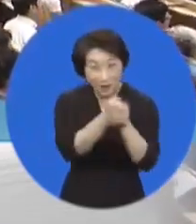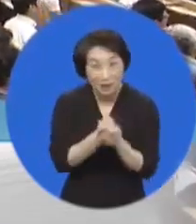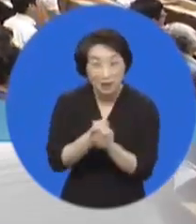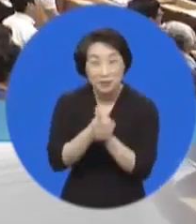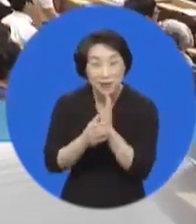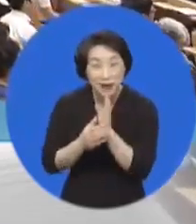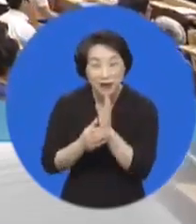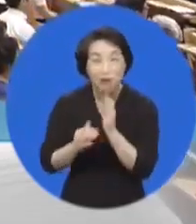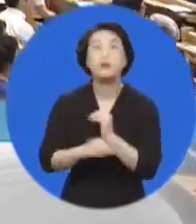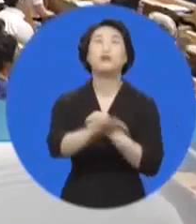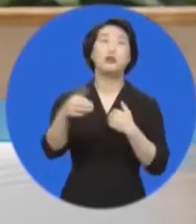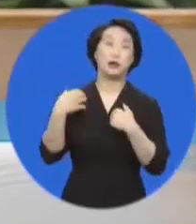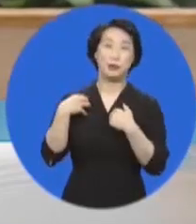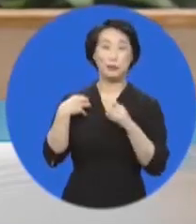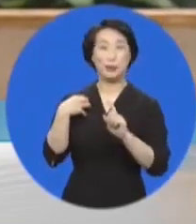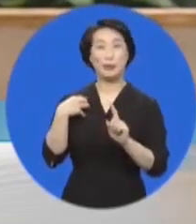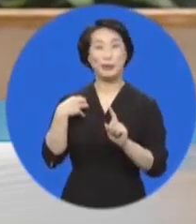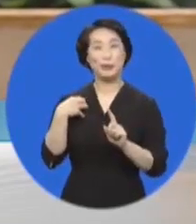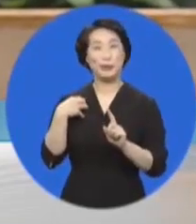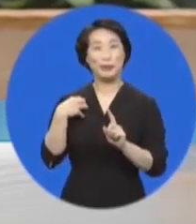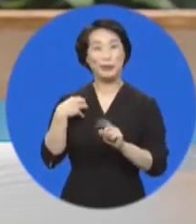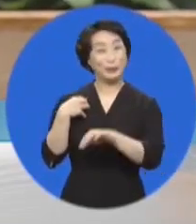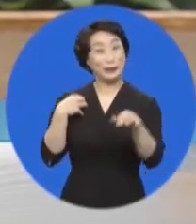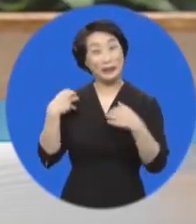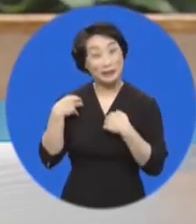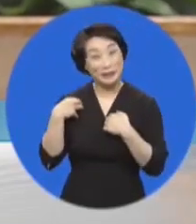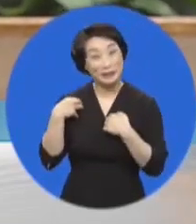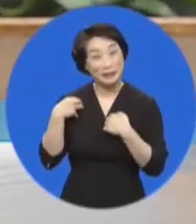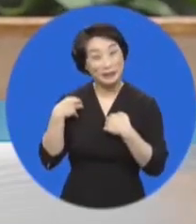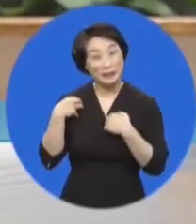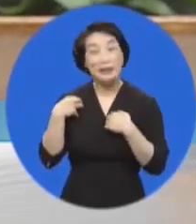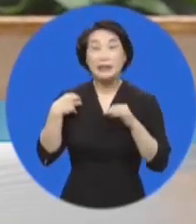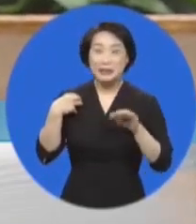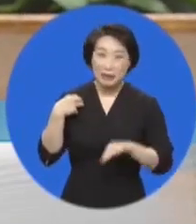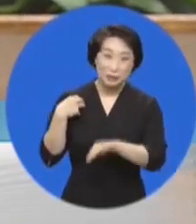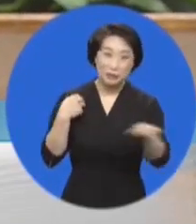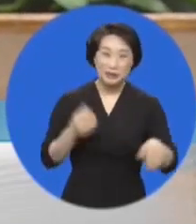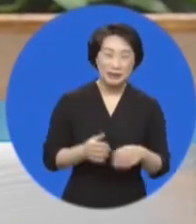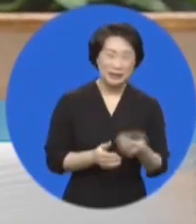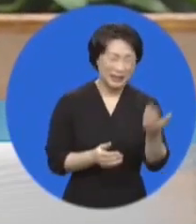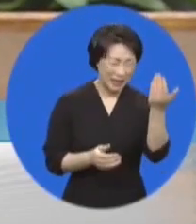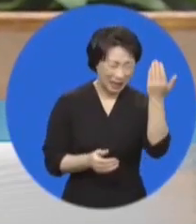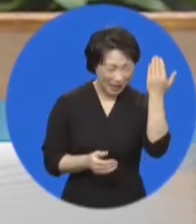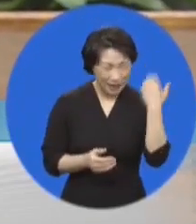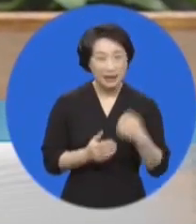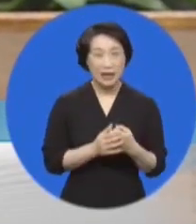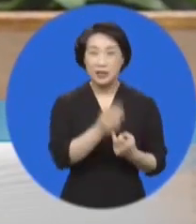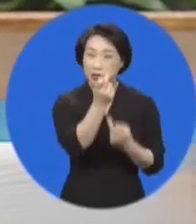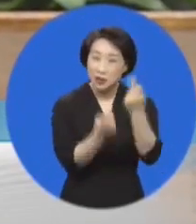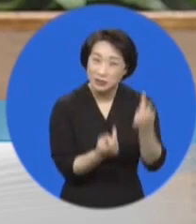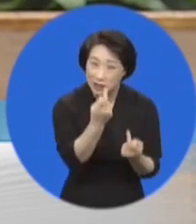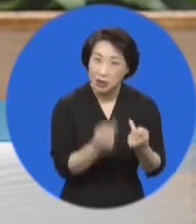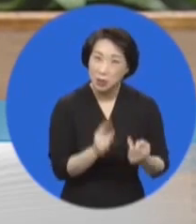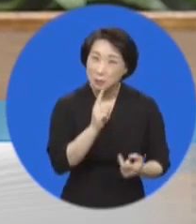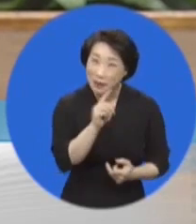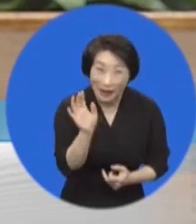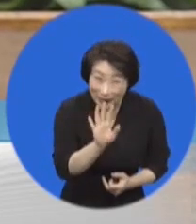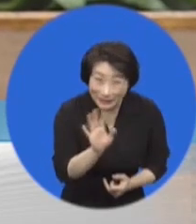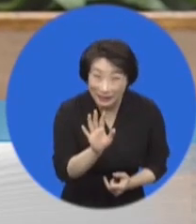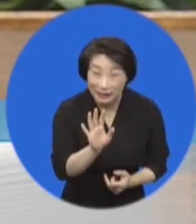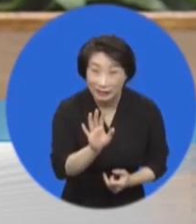그럼 우리가 할 일이 뭐요? 우리는 과거에는 형제라고 말할 수